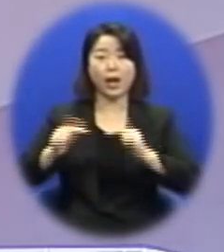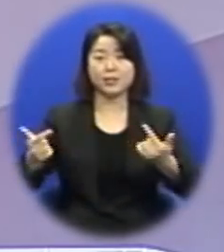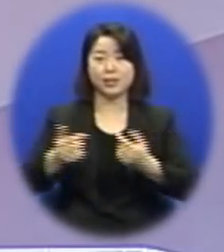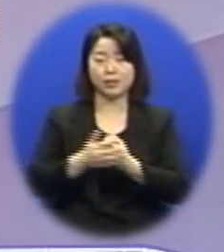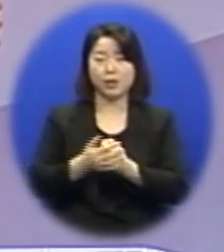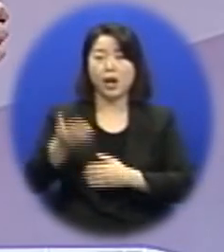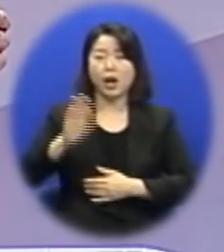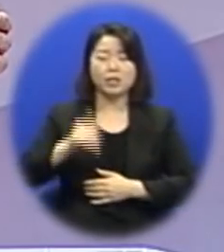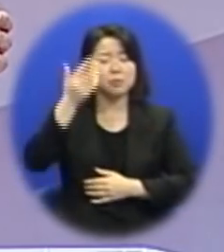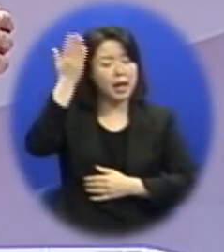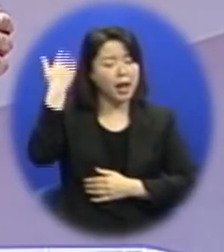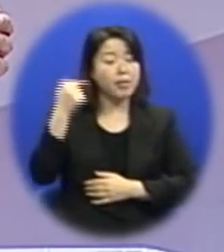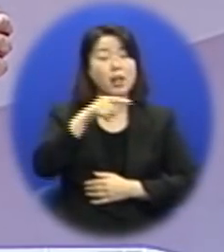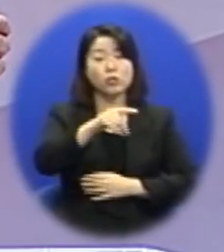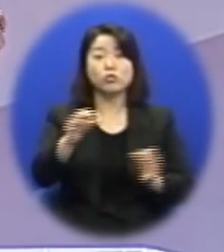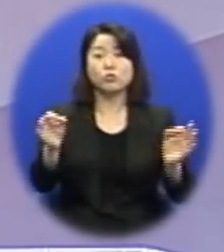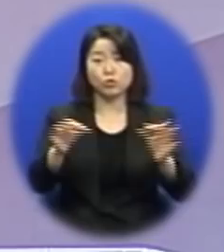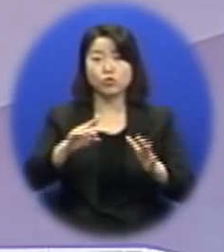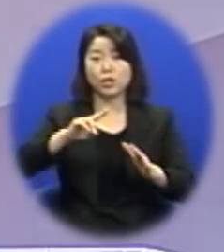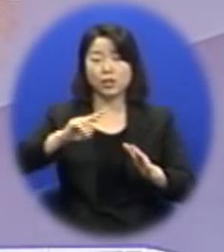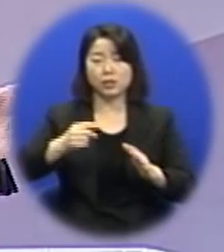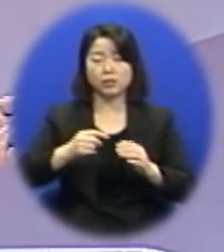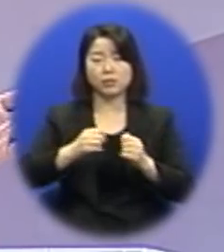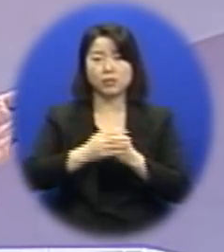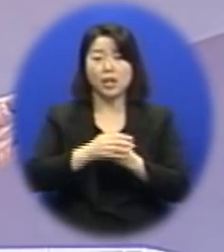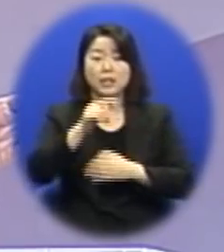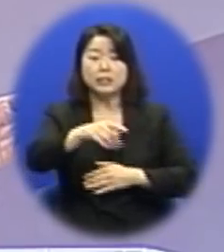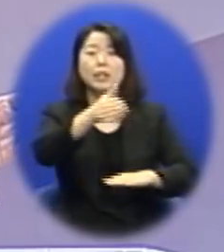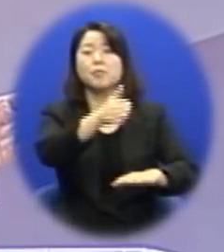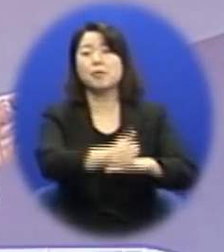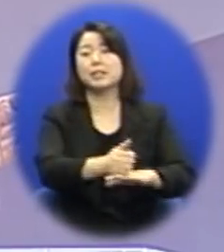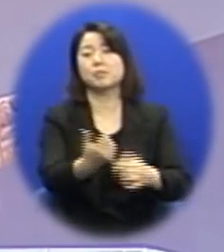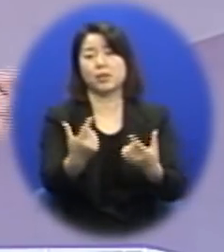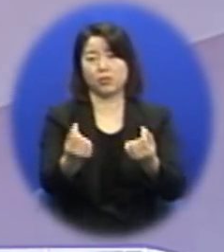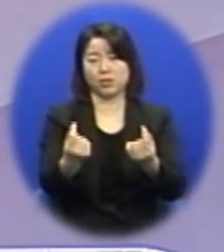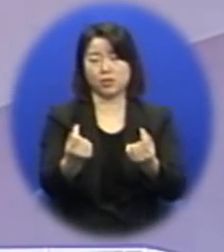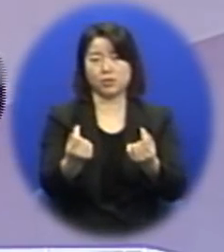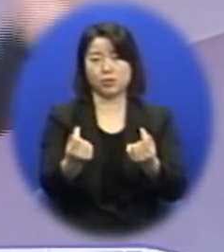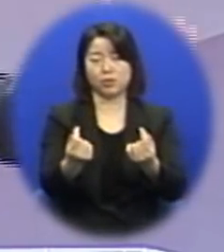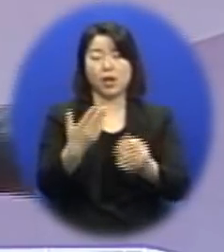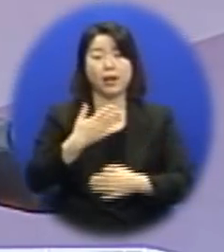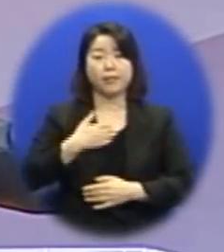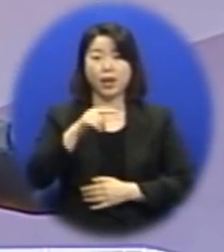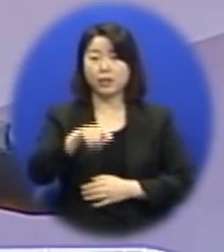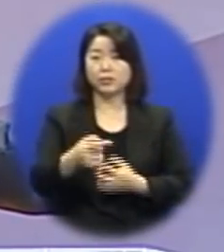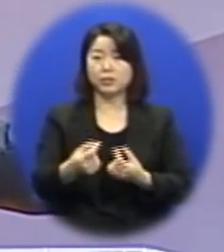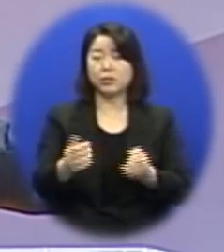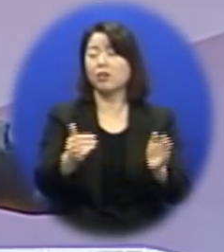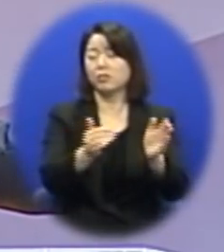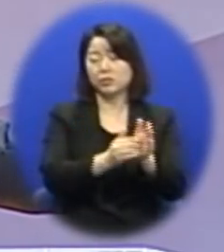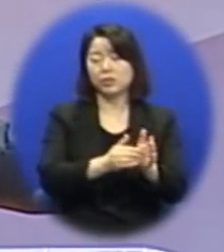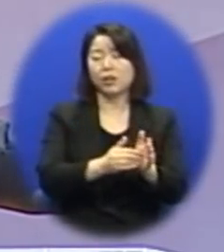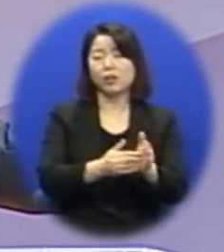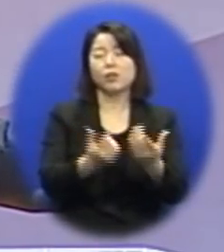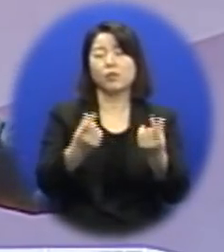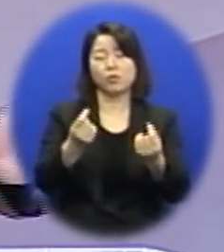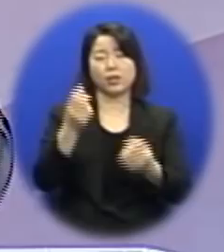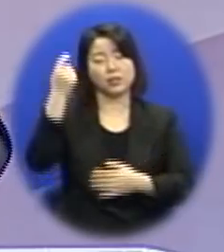그렇지만 그 순간에는 그게 끝이 될 것 같았어 나는 그렇게 끝날 것